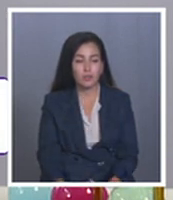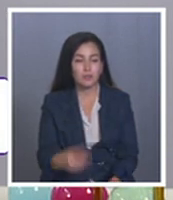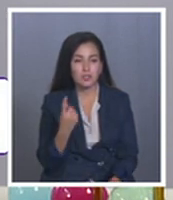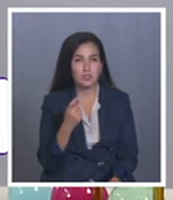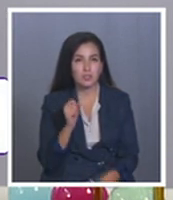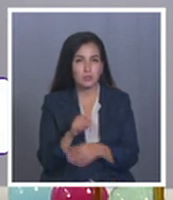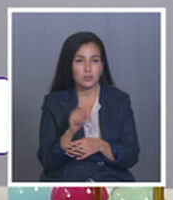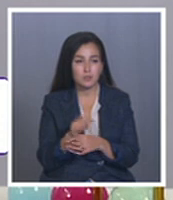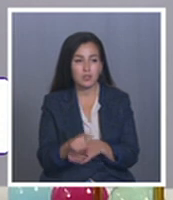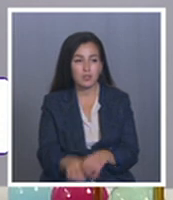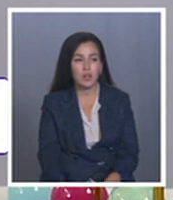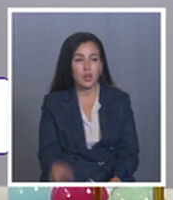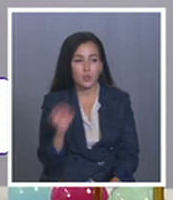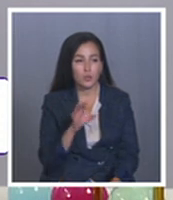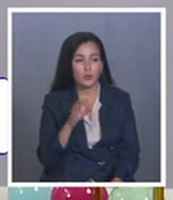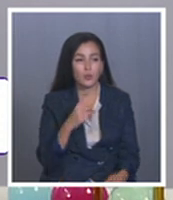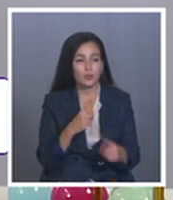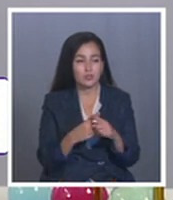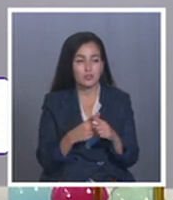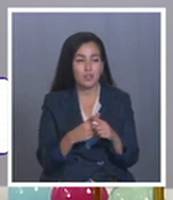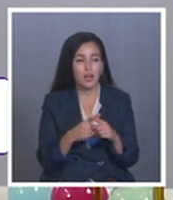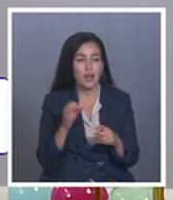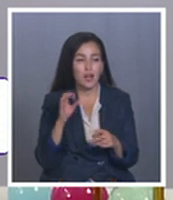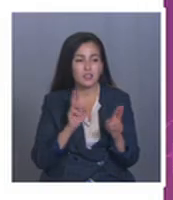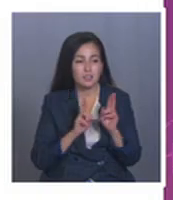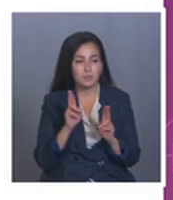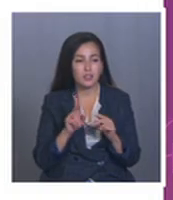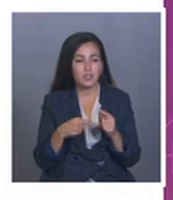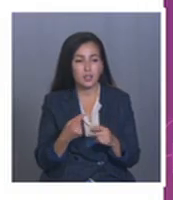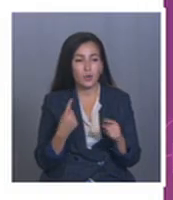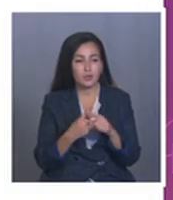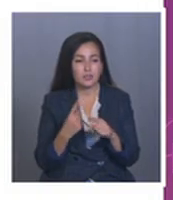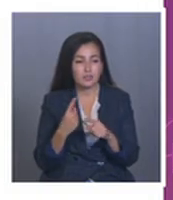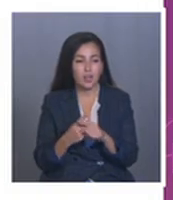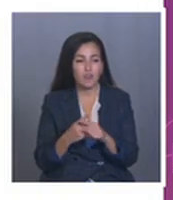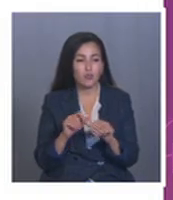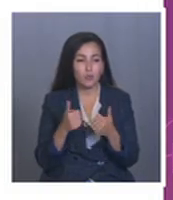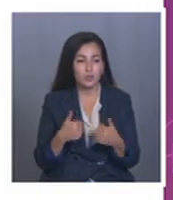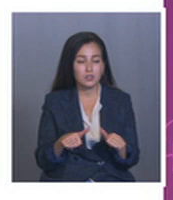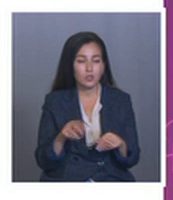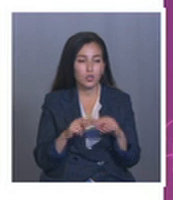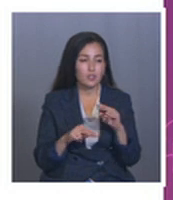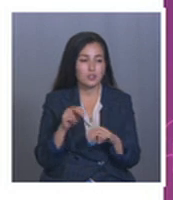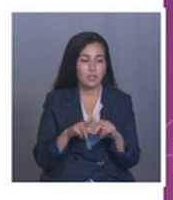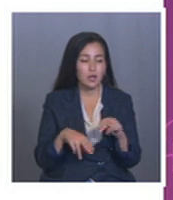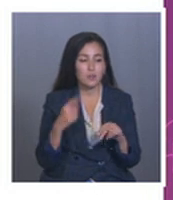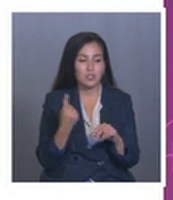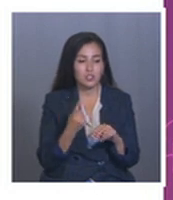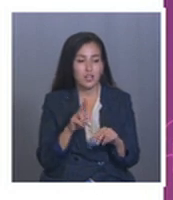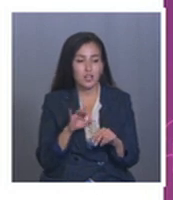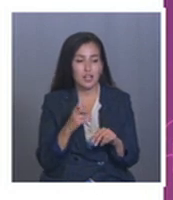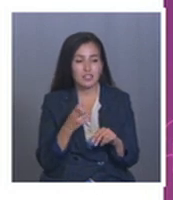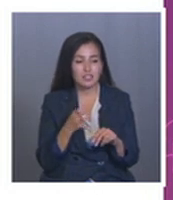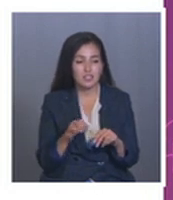тапсырма. 0-дік қосынды әдісімен келесі қосылыстардың формуласын құрастырыңыз. Бірінші кальций